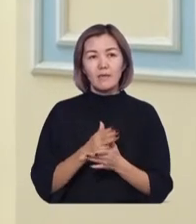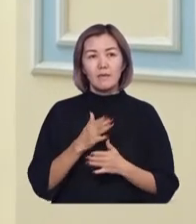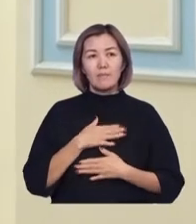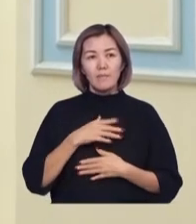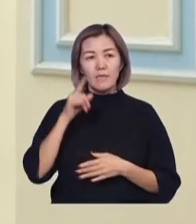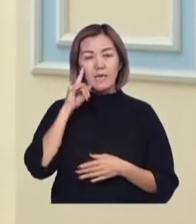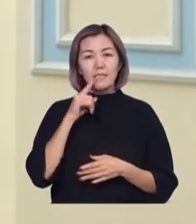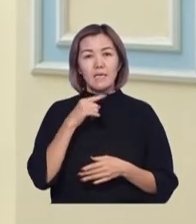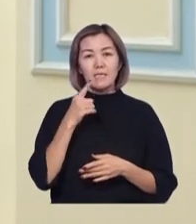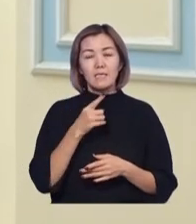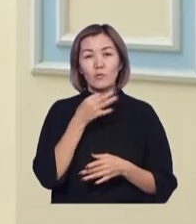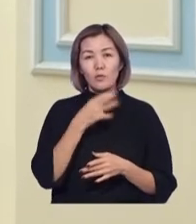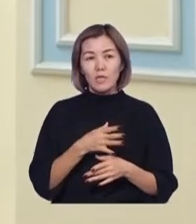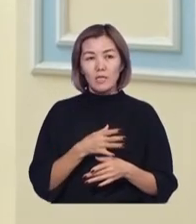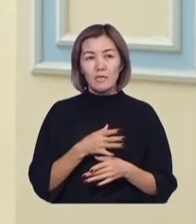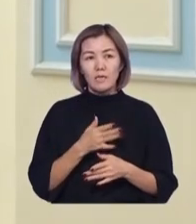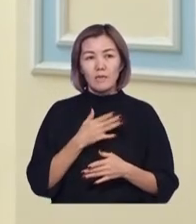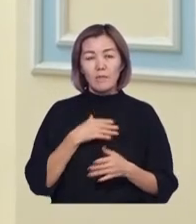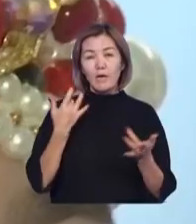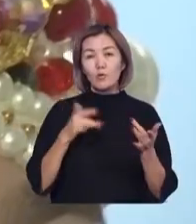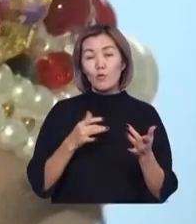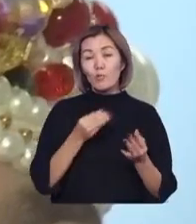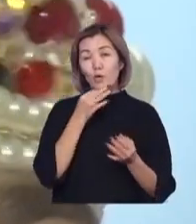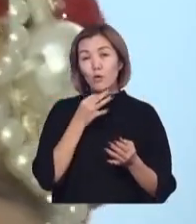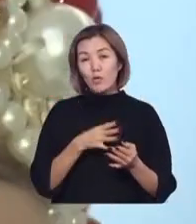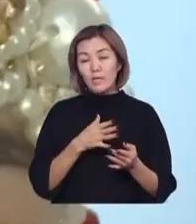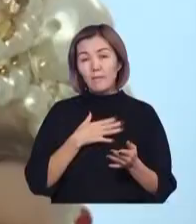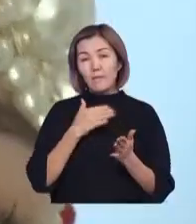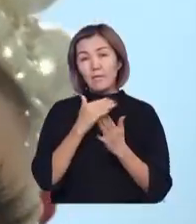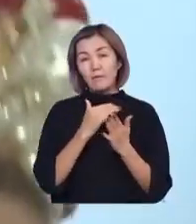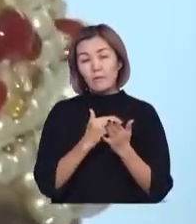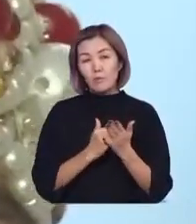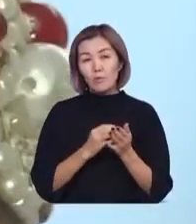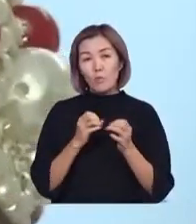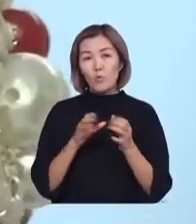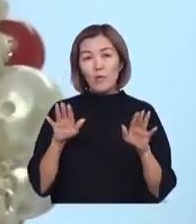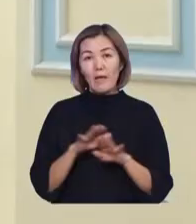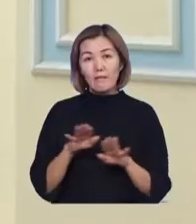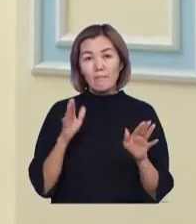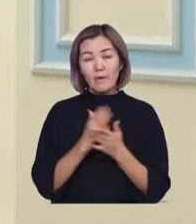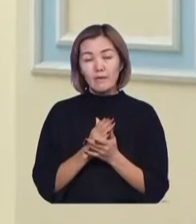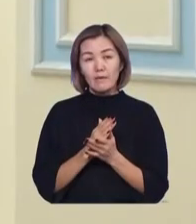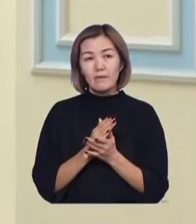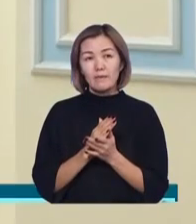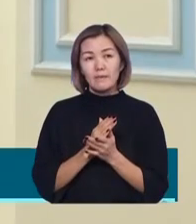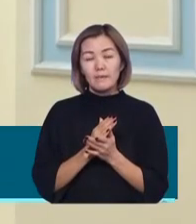тілінде өте қатты ұнайды маған. Маған домбыра ұнайды. Менде репертуарда 10 ән бар.